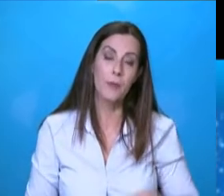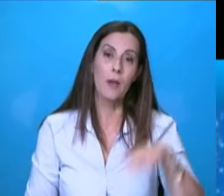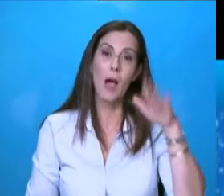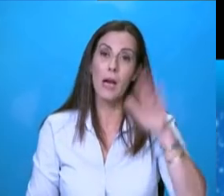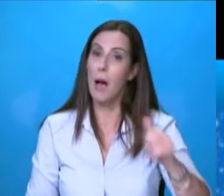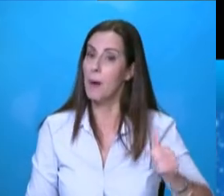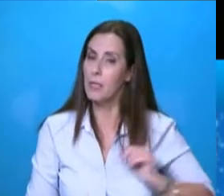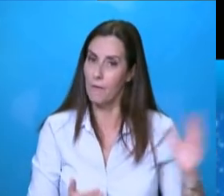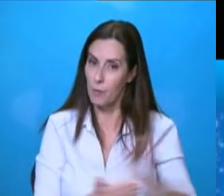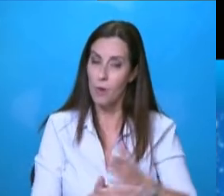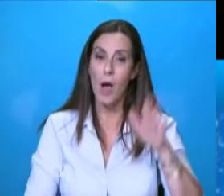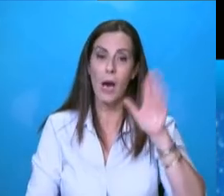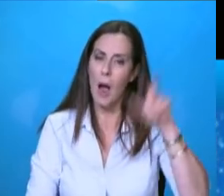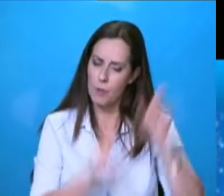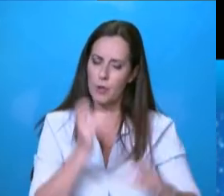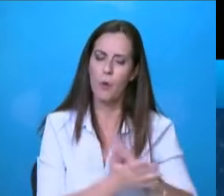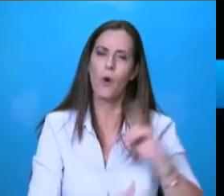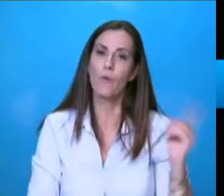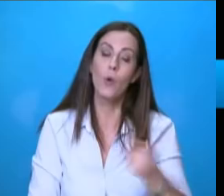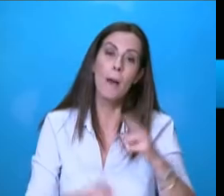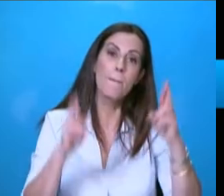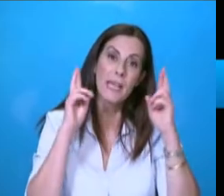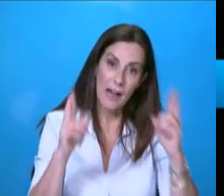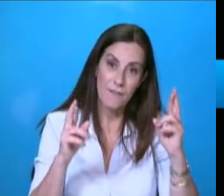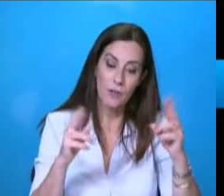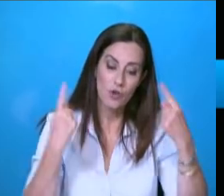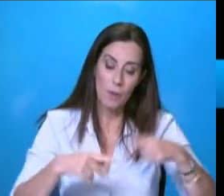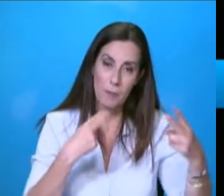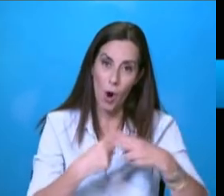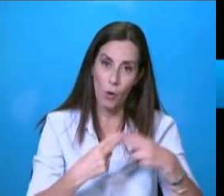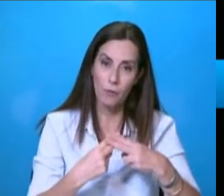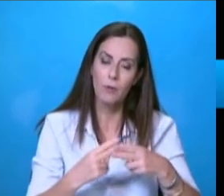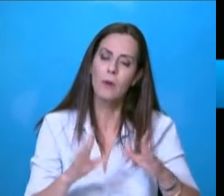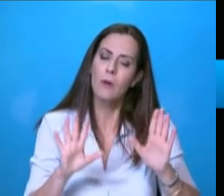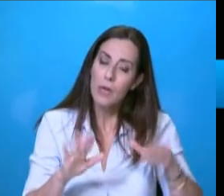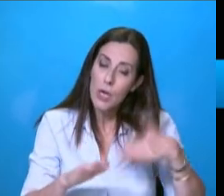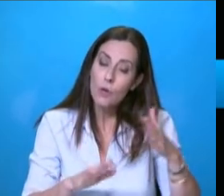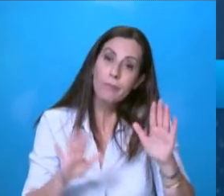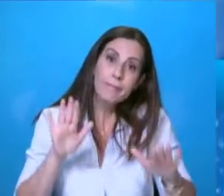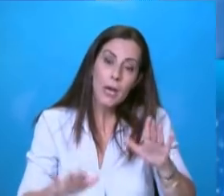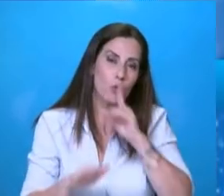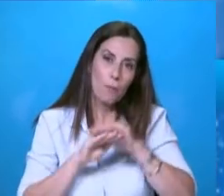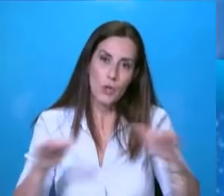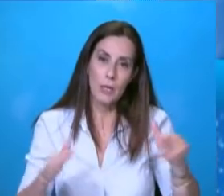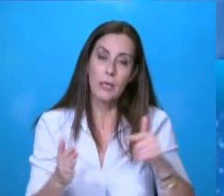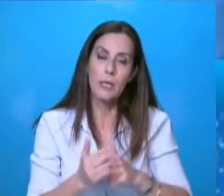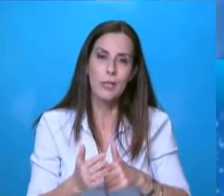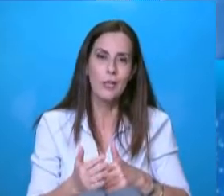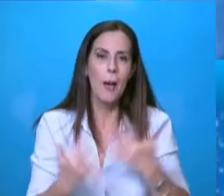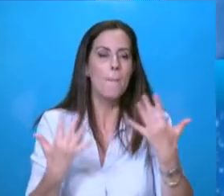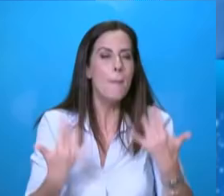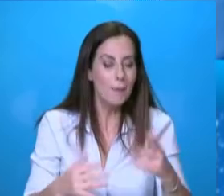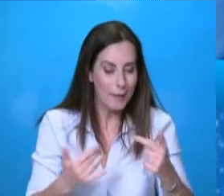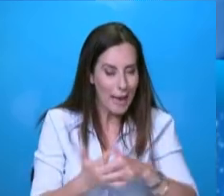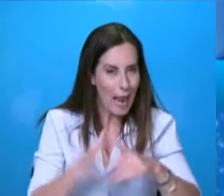הצבא ערוך לזה, גם התושבים, וכולם מקווים שהימים הקרובים יעברו יחסית בשקט, כי שאלת העיתוי,